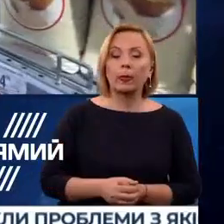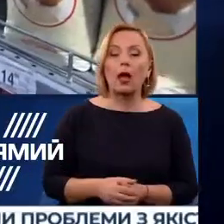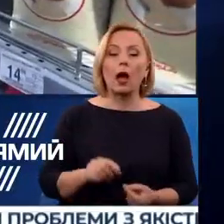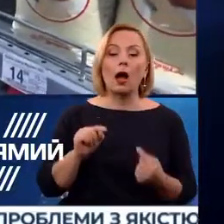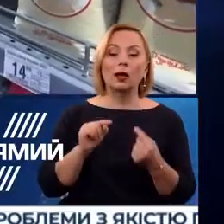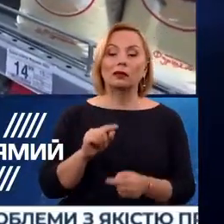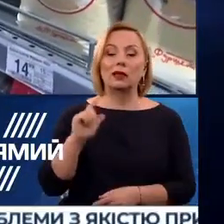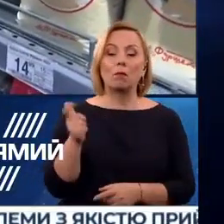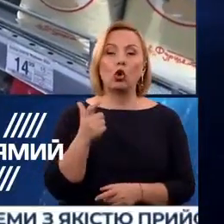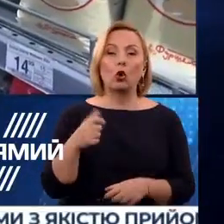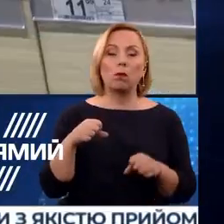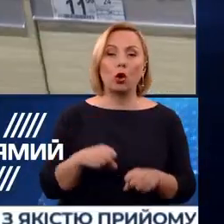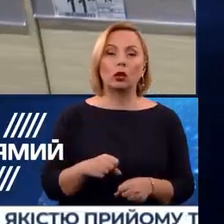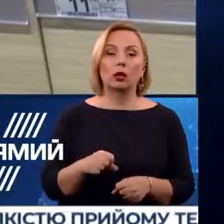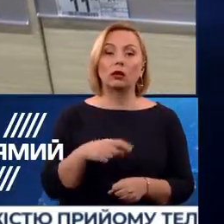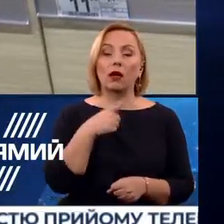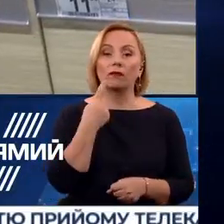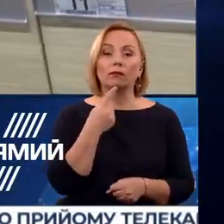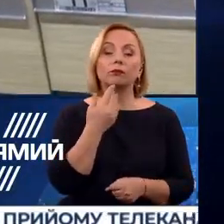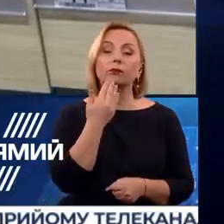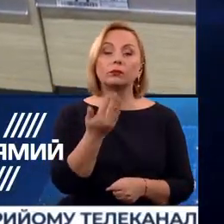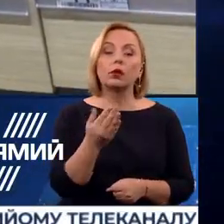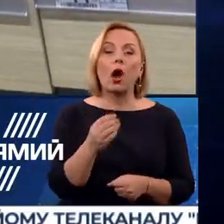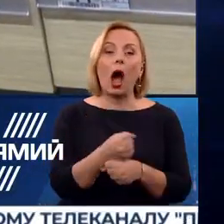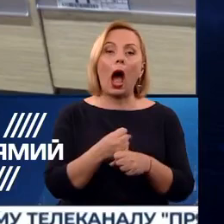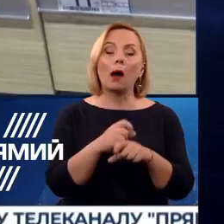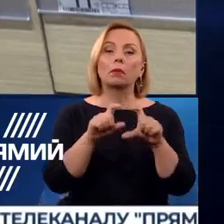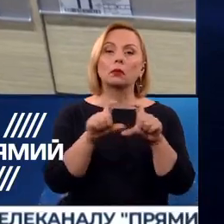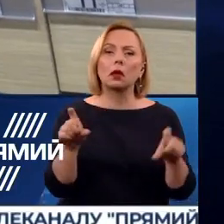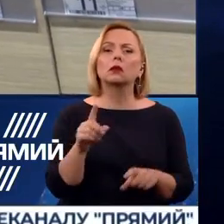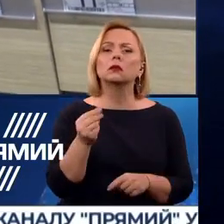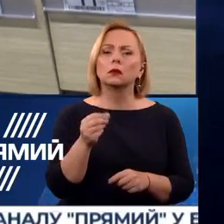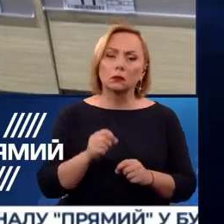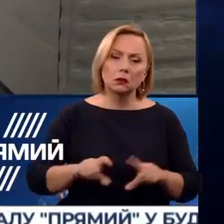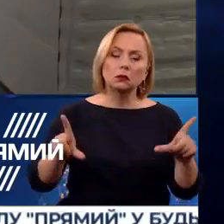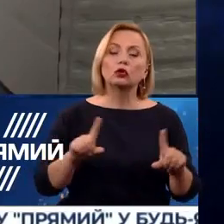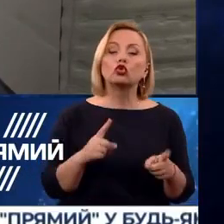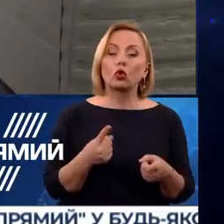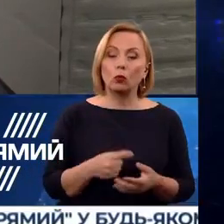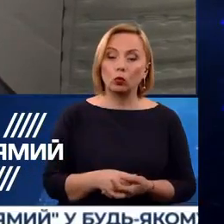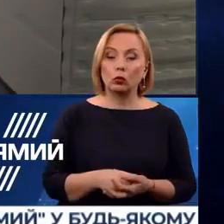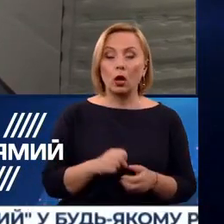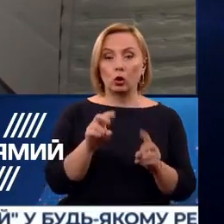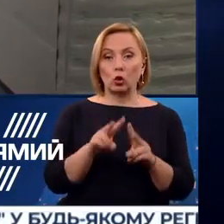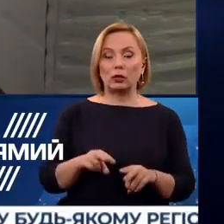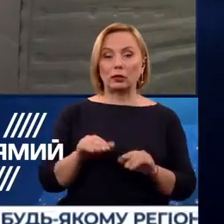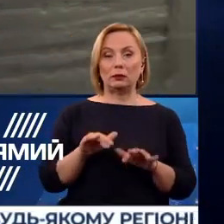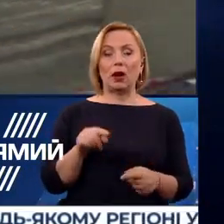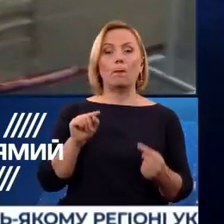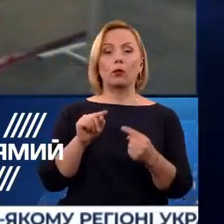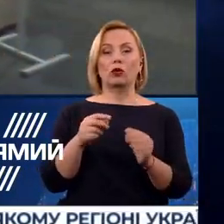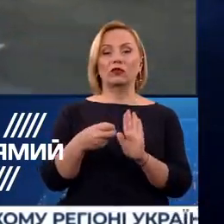комітет узявся за аптеки, які наживаються на коронавірусі. АМКУ розглядає антимонопольний комітет справу проти